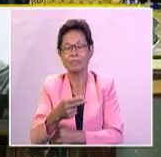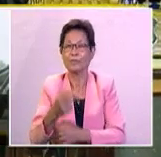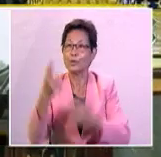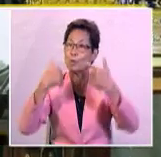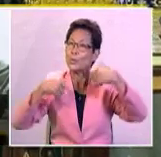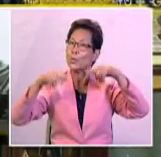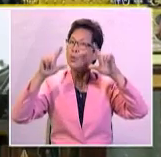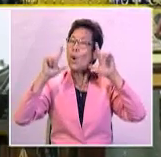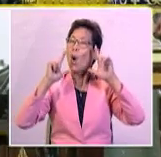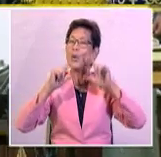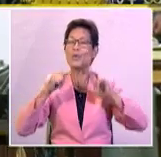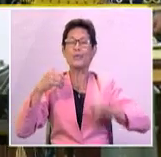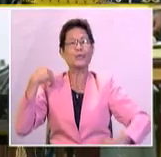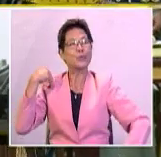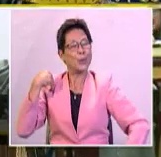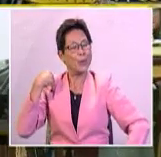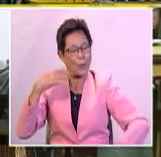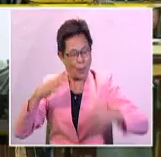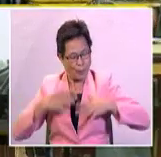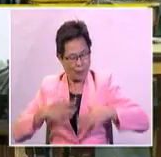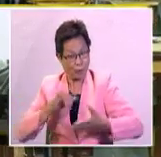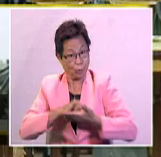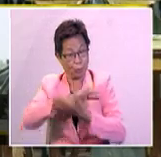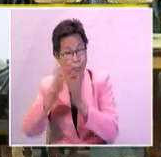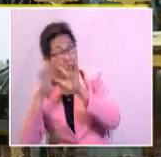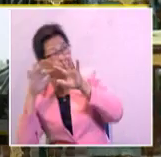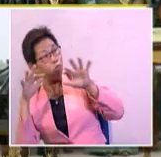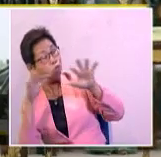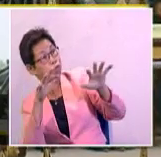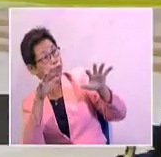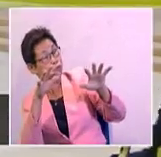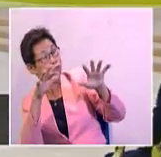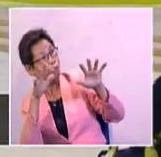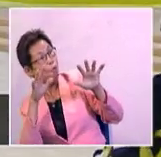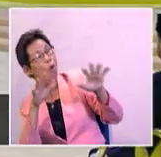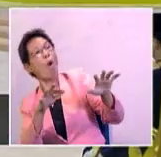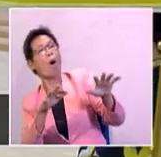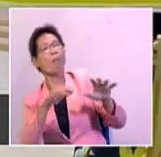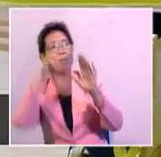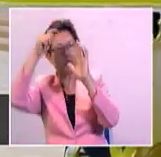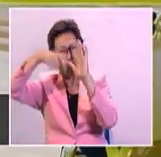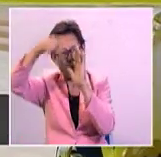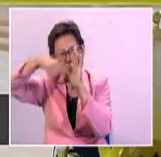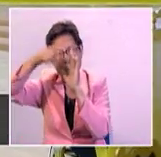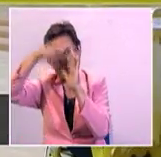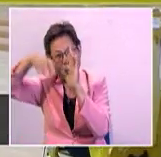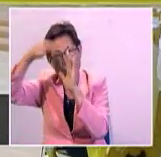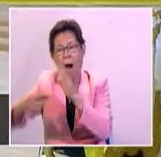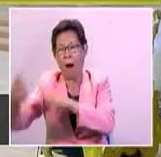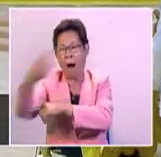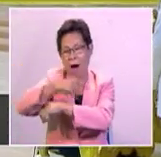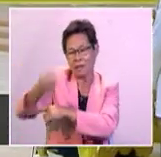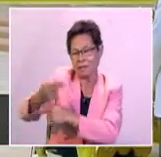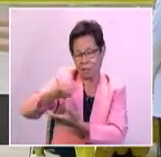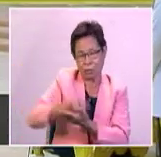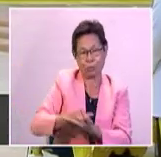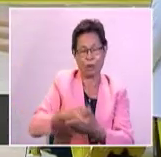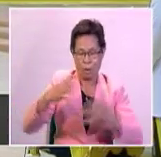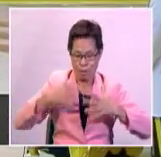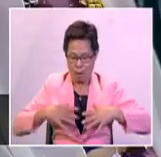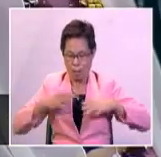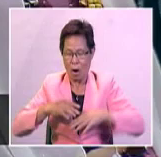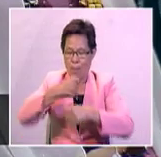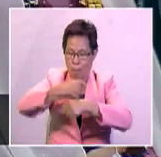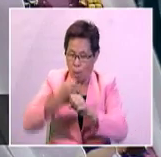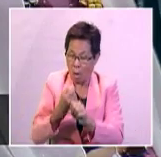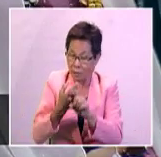anggun bergaya mengenakan persalinan itu turut menjadi tumpuan lensa kamera yang merakam detik hari bersejarah itu. Persalinan yang